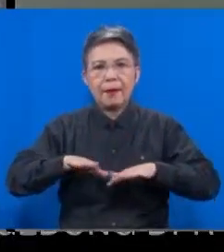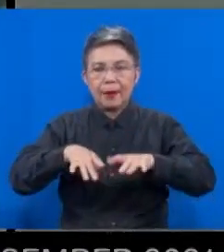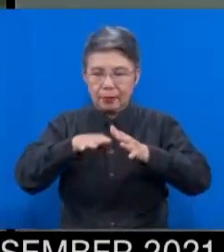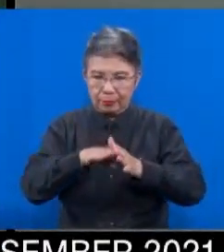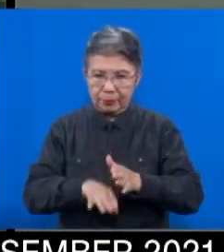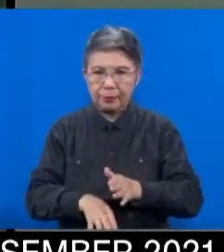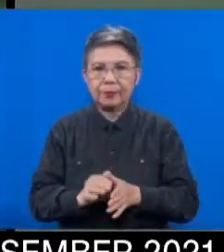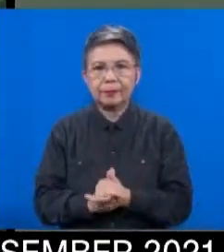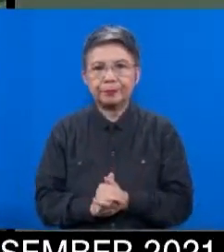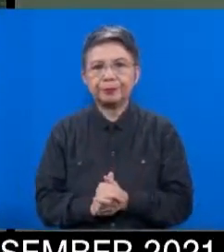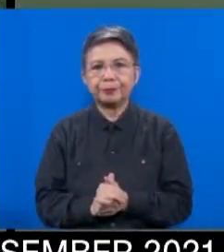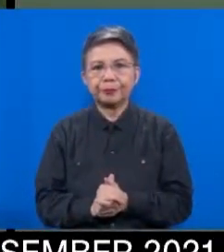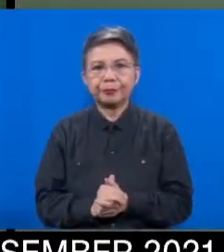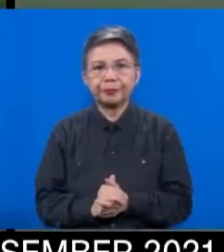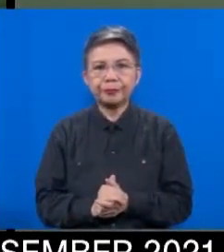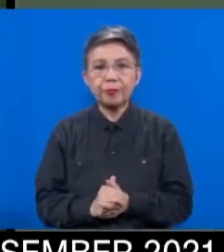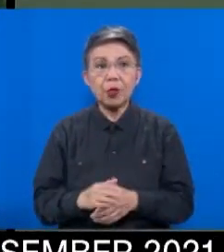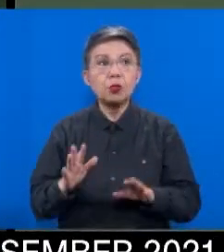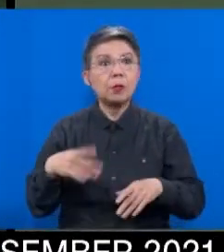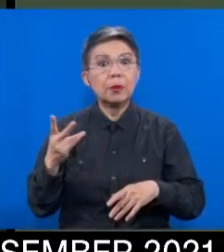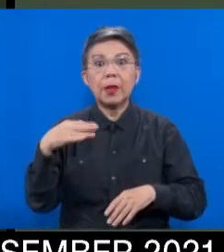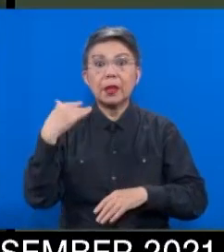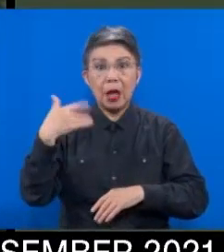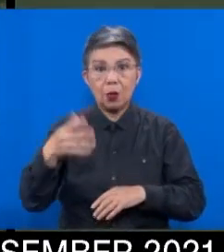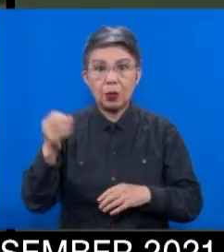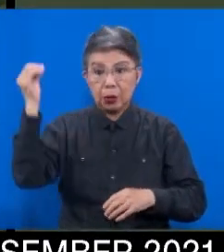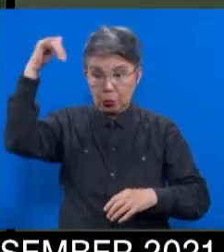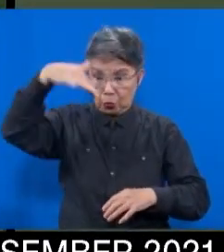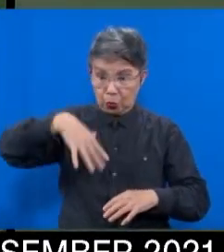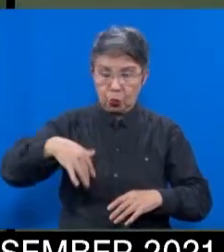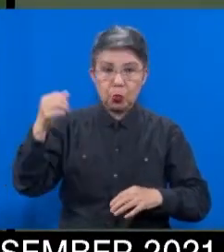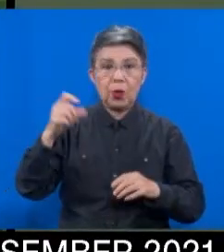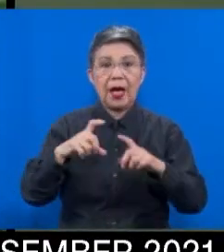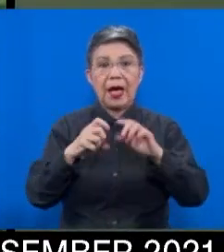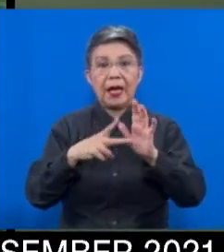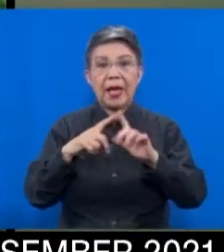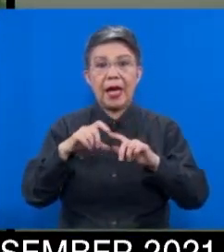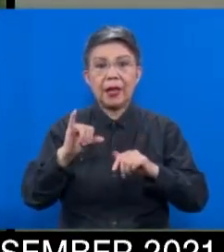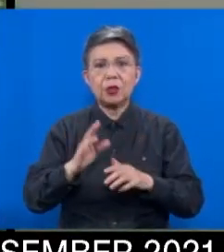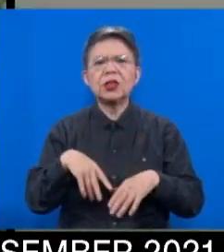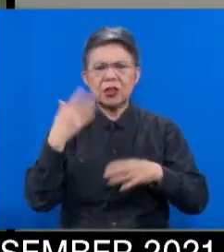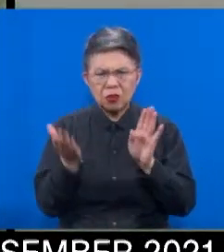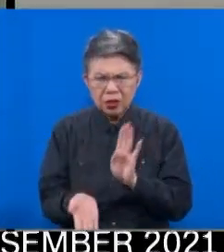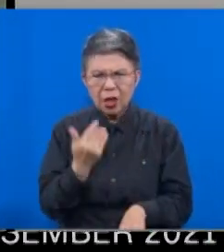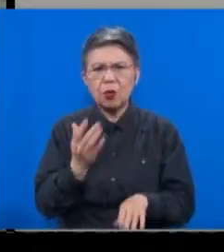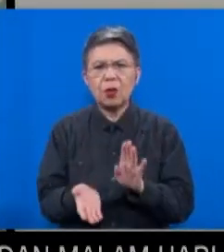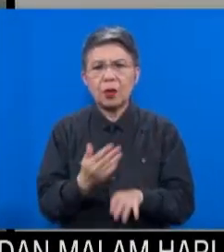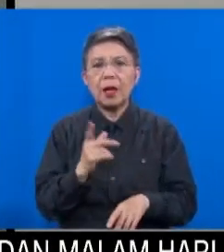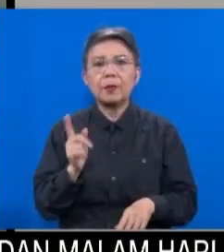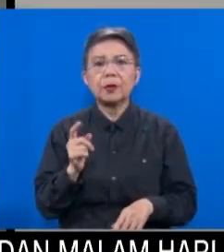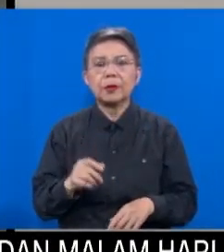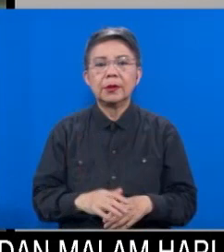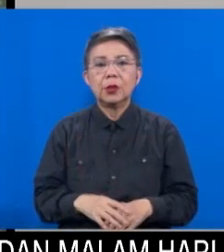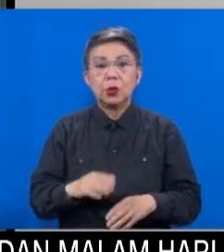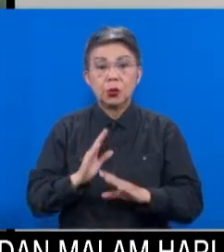surut. Dalam beberapa tahun terakhir, luapan air terjun Lembah Anai menjadi fenomena yang sering terjadi. Agar tidak